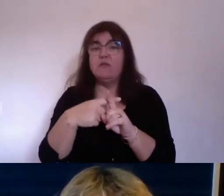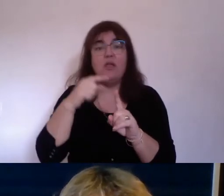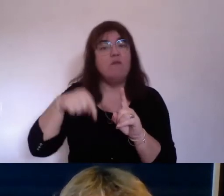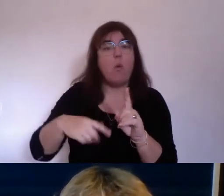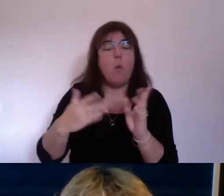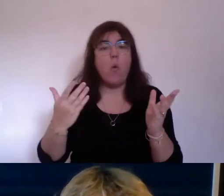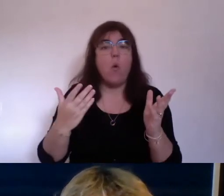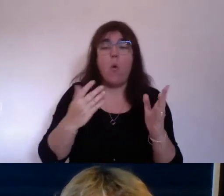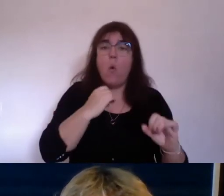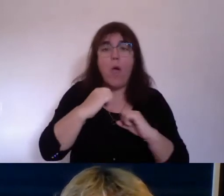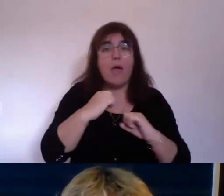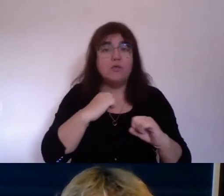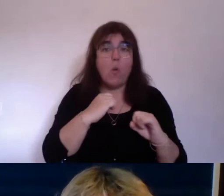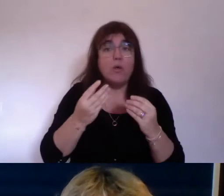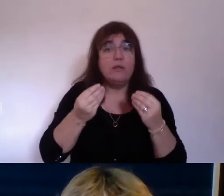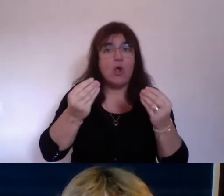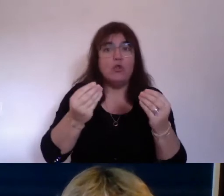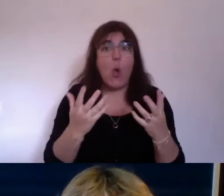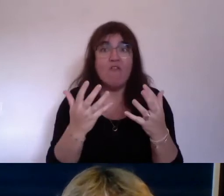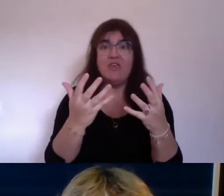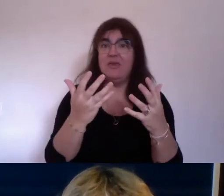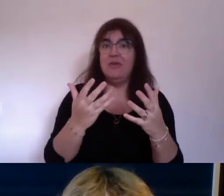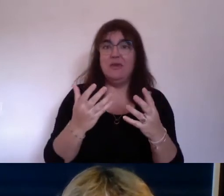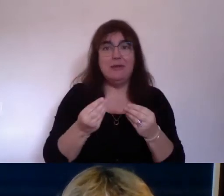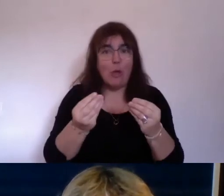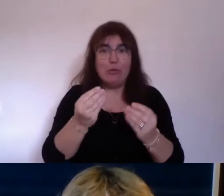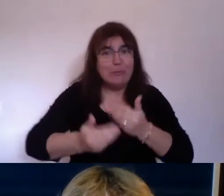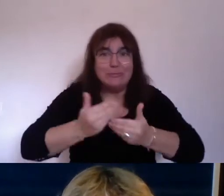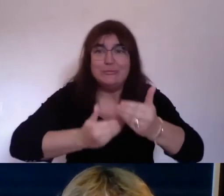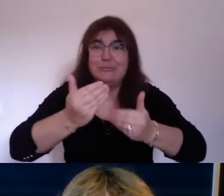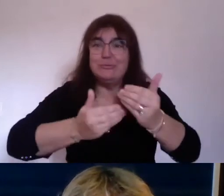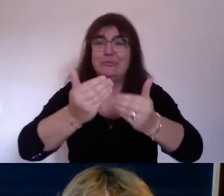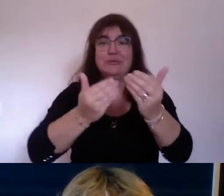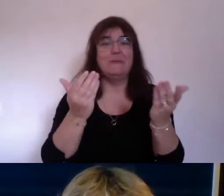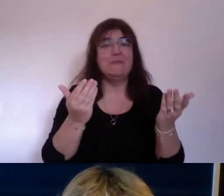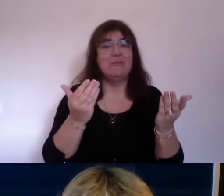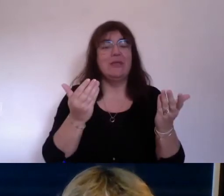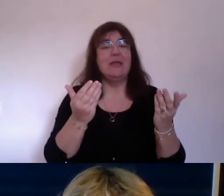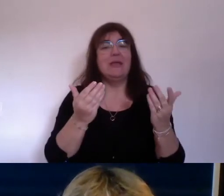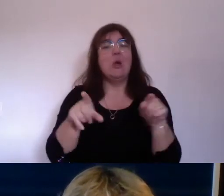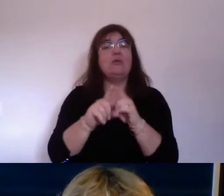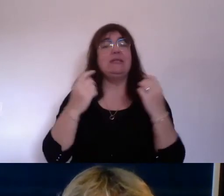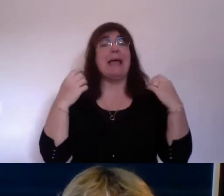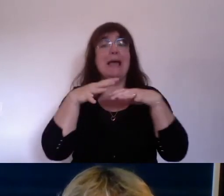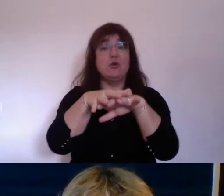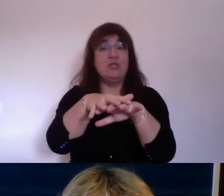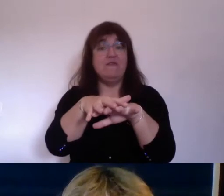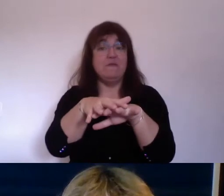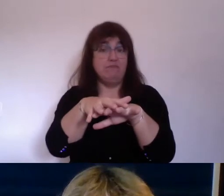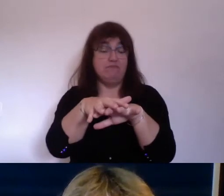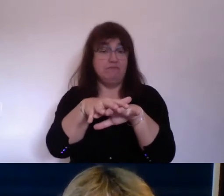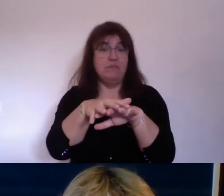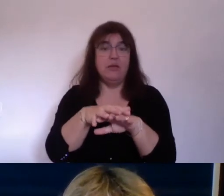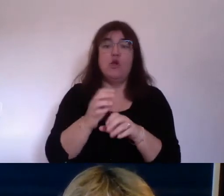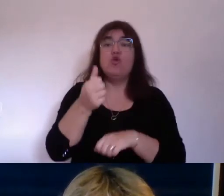actions qui inspirent, qui donnent envie, qui fassent avancer les choses. Et c'est aussi une web TV inclusive, c'est-à-dire qu'on a cette règle de dire que une émission